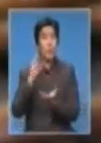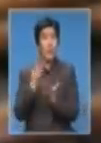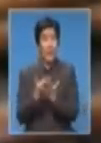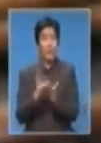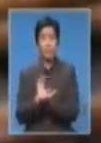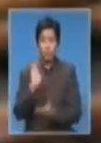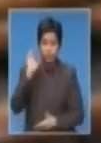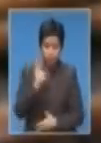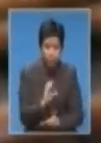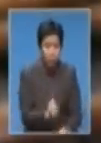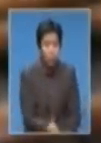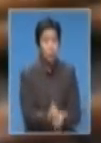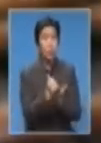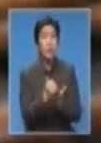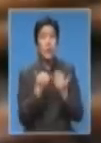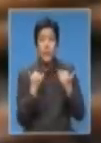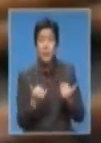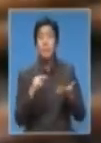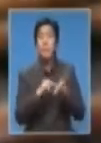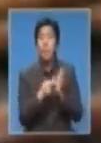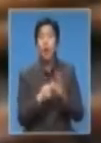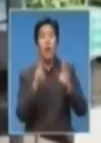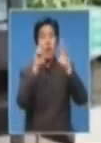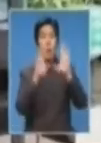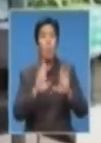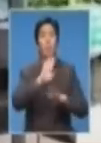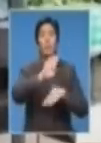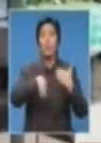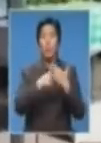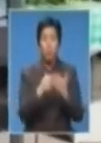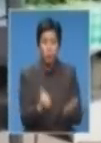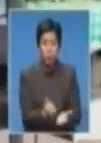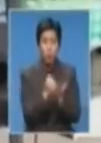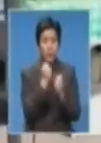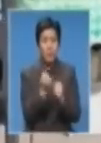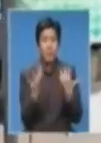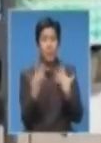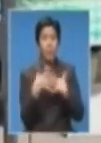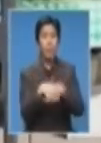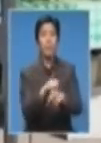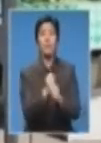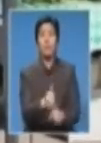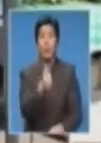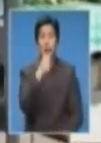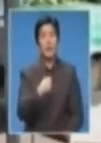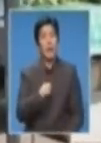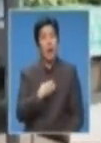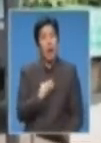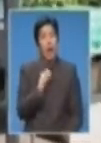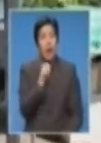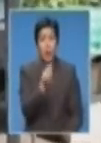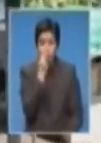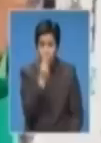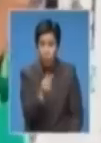ของการที่จะให้ทั้งระบบมีการบูรณาการต่อเนื่องกันได้นั้นผมอยากจะให้มอง เช่นอาทิเช่น